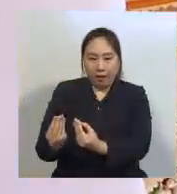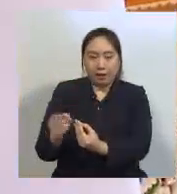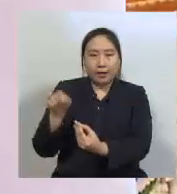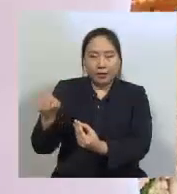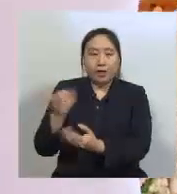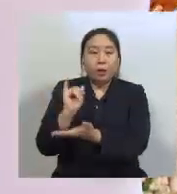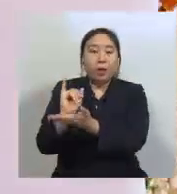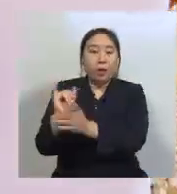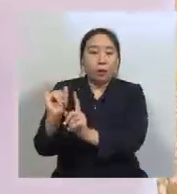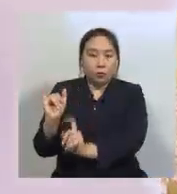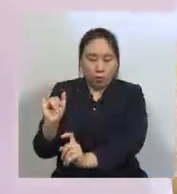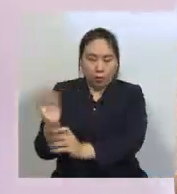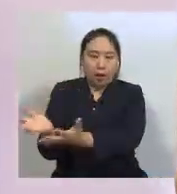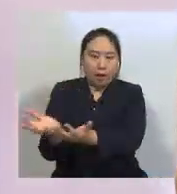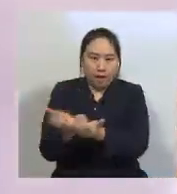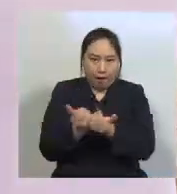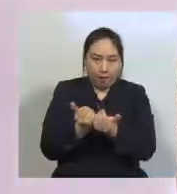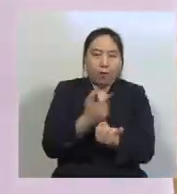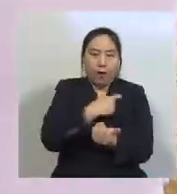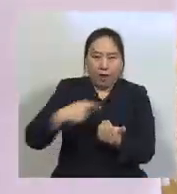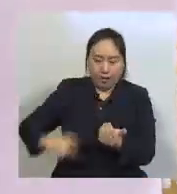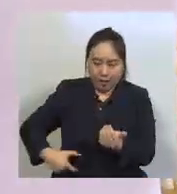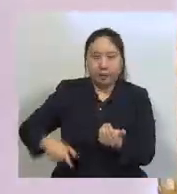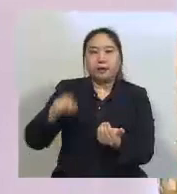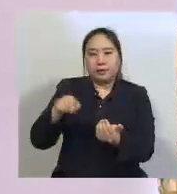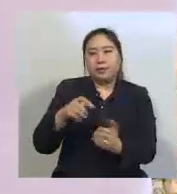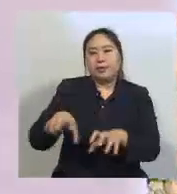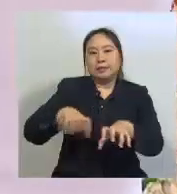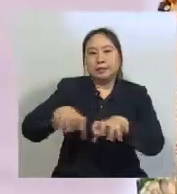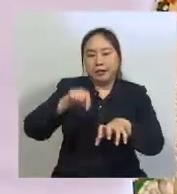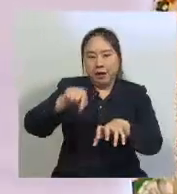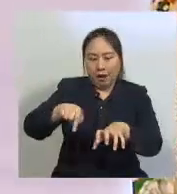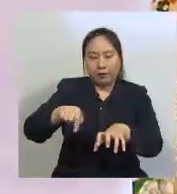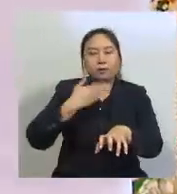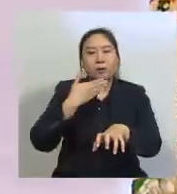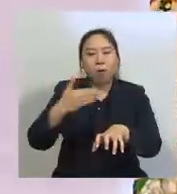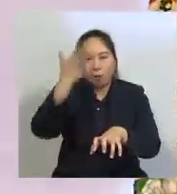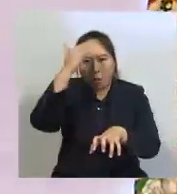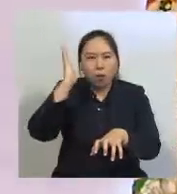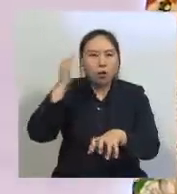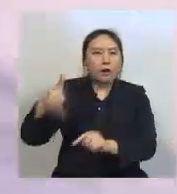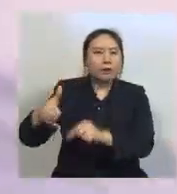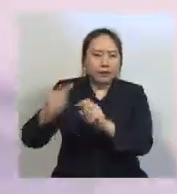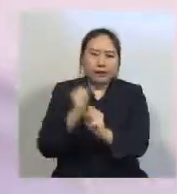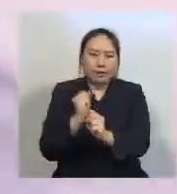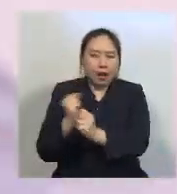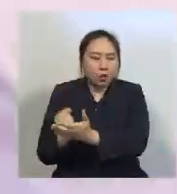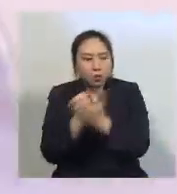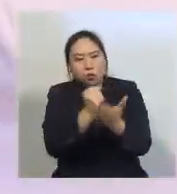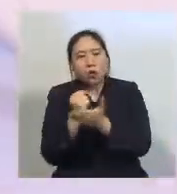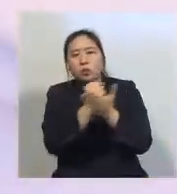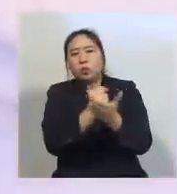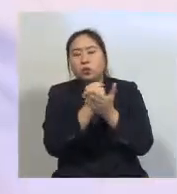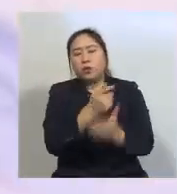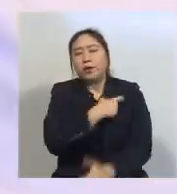ให้รับศพไว้ในพระบรมราชานุเคราะห์โดยตลอดโดยพลเอกเปรมตินสุรานนท์ได้ปฏิบัติงานสนองพระเดชพระ